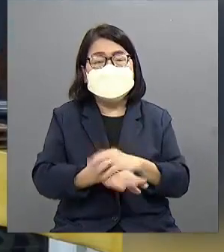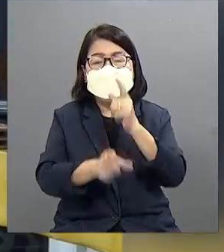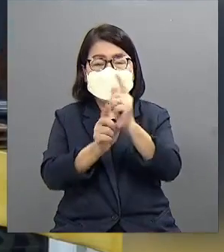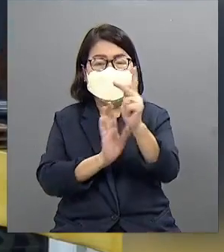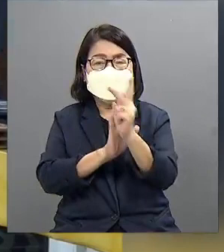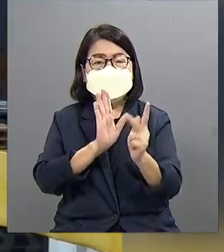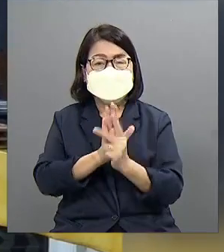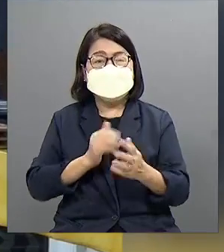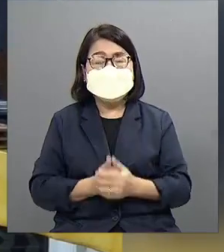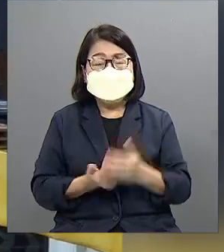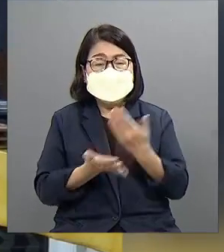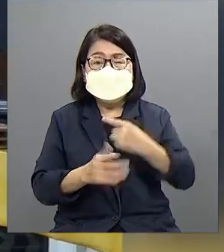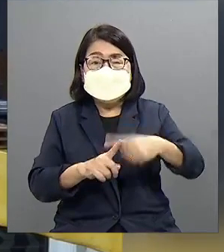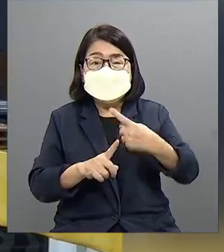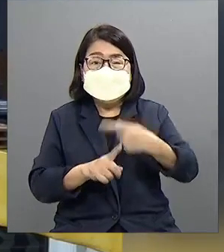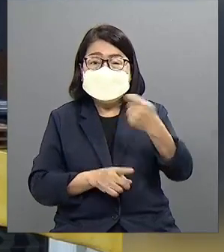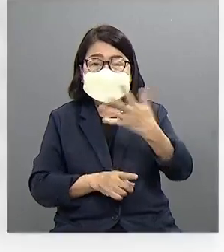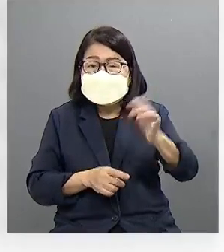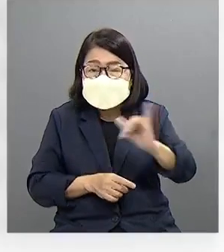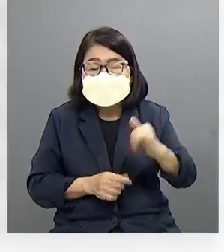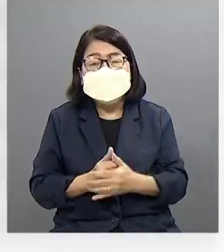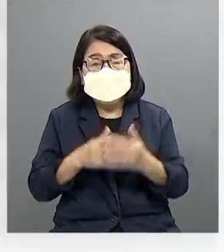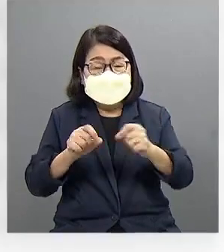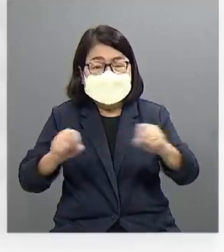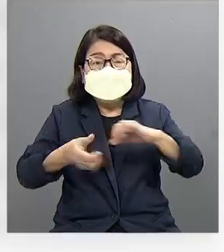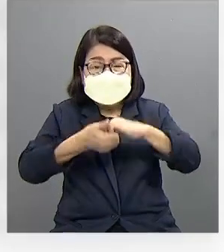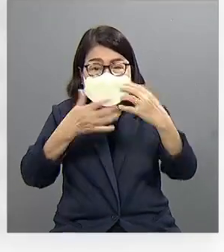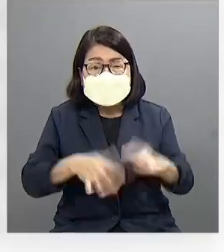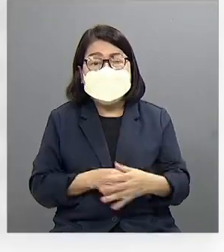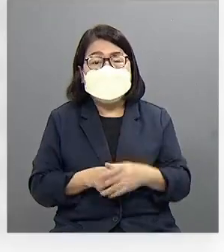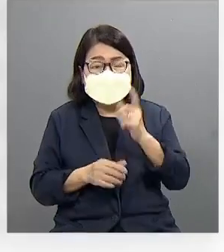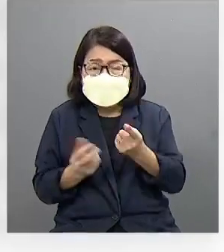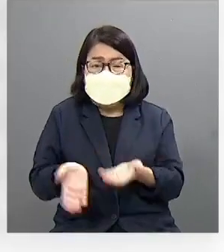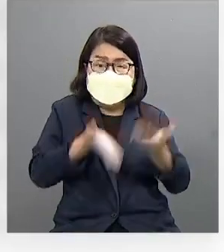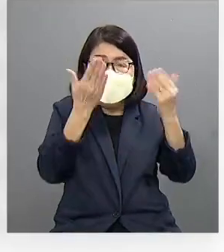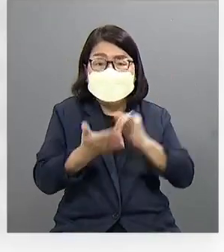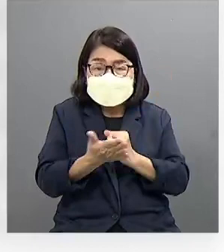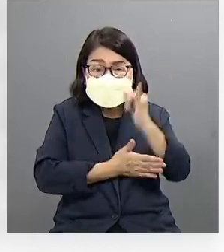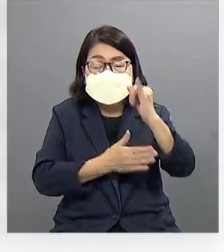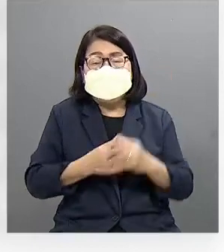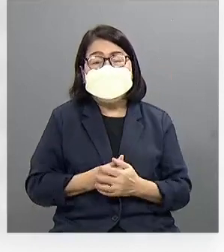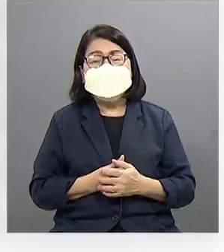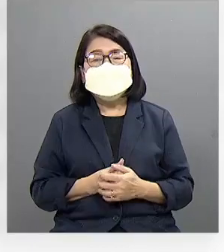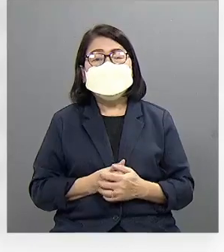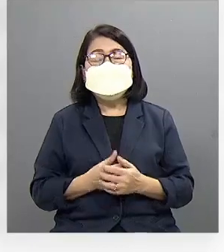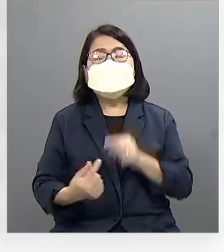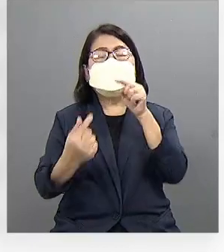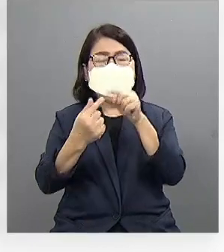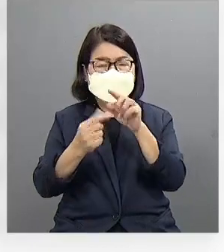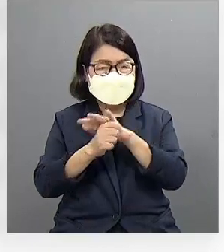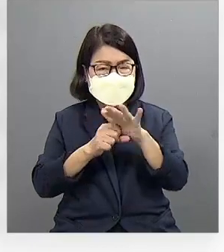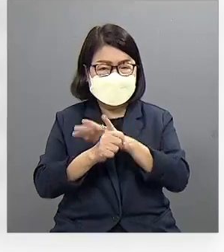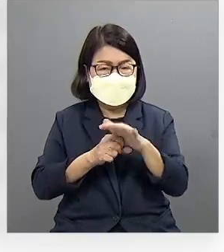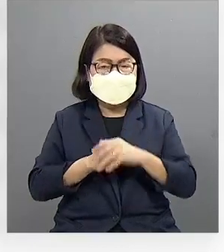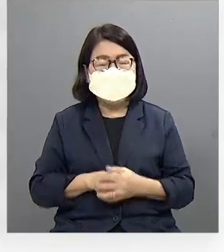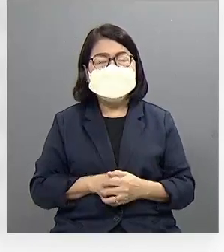าเช่าเนาะเพื่อที่จะมายกเลิกสัญญาแล้วก็คงจะต้องย้ายกิจการกันไปเนี่ยนะคะทีนี้ก็สอดคล้องกับที่จังหวัดกาญจนบุรีเอง